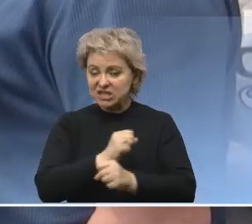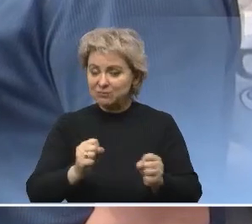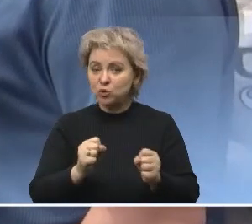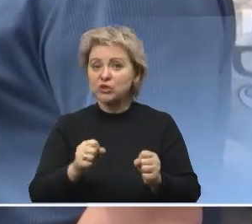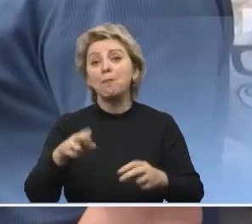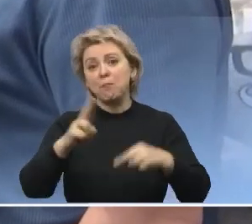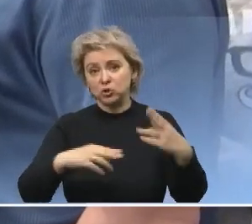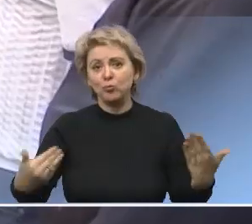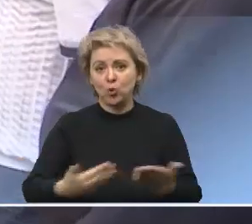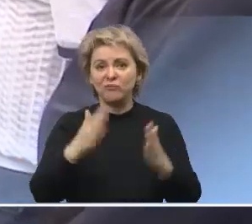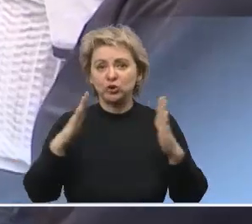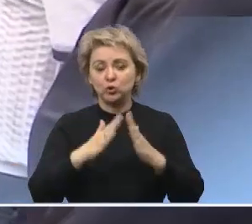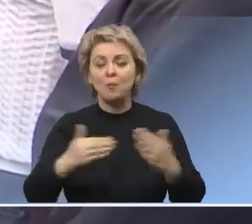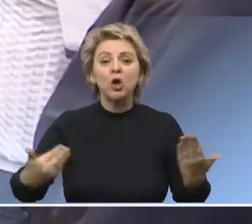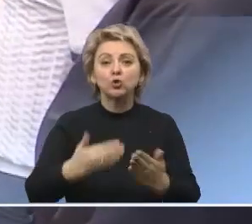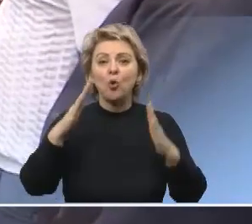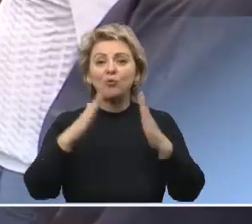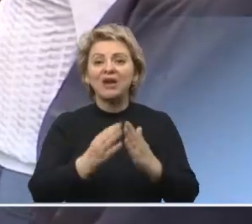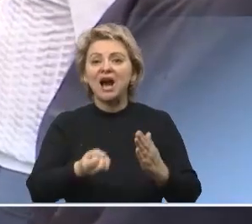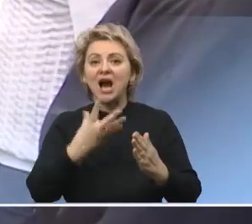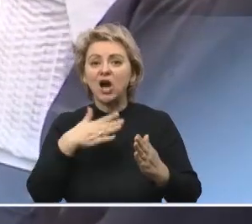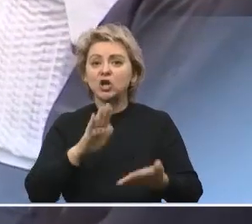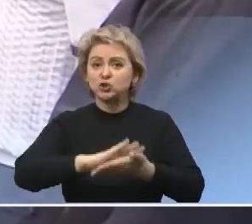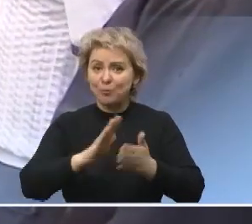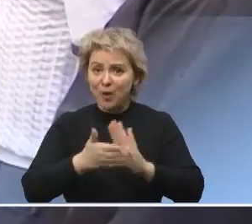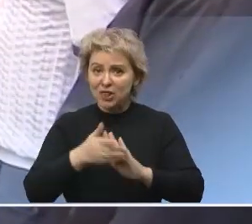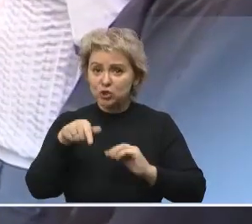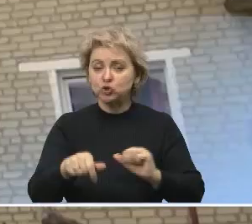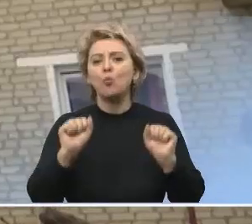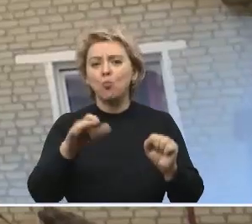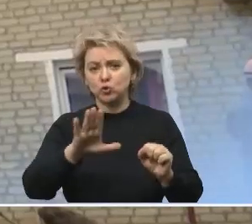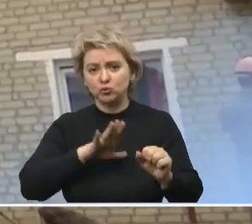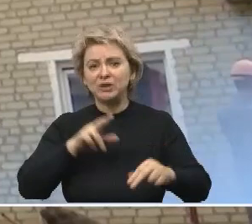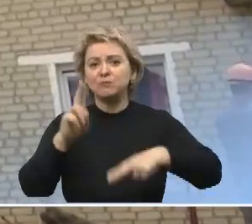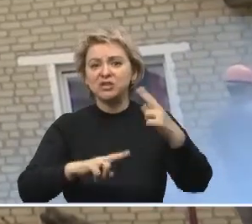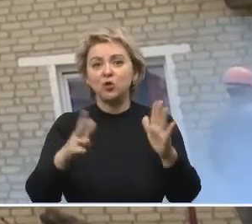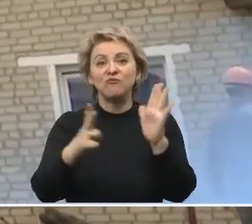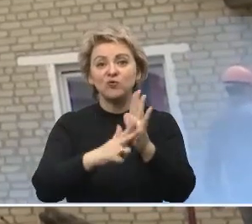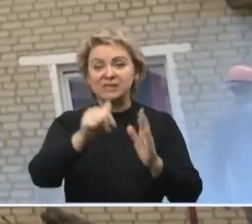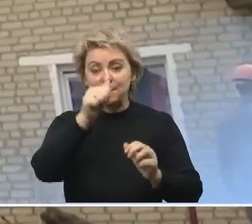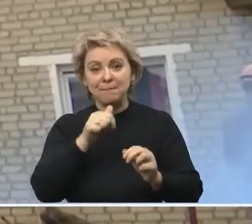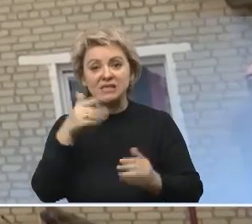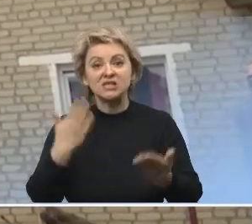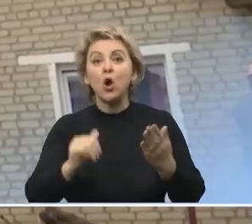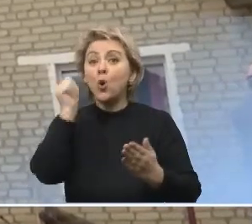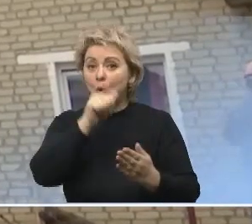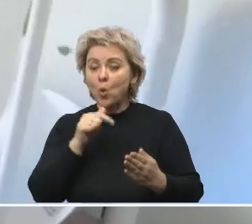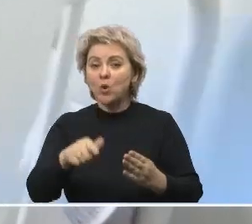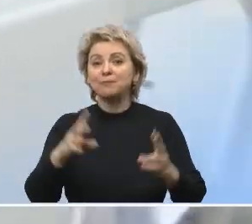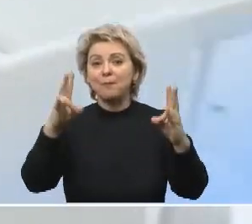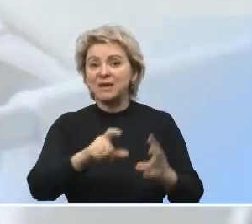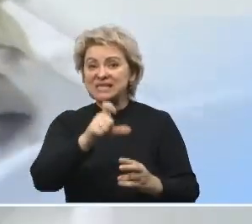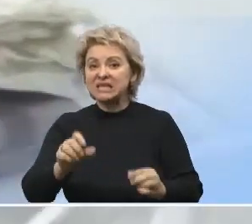мы построим дом. Новый дом при хорошем стечении обстоятельств может быть построен за 8 месяцев в год. Пострадавших